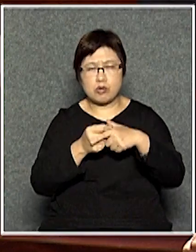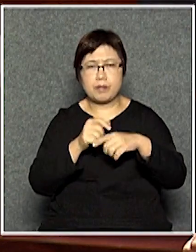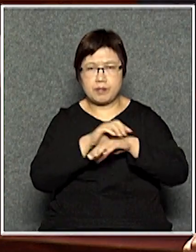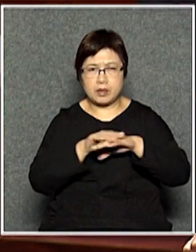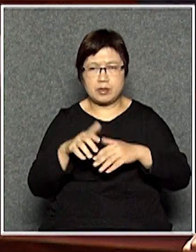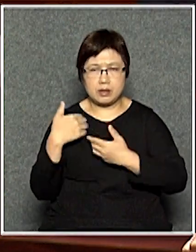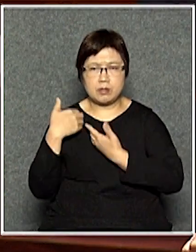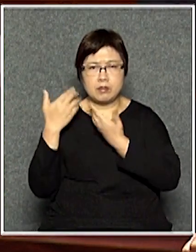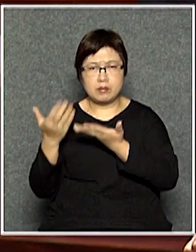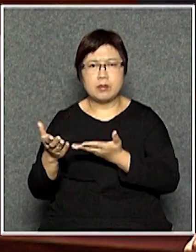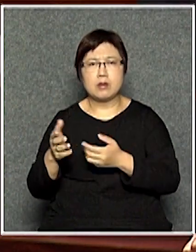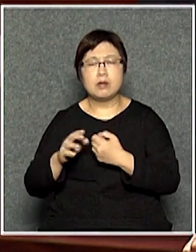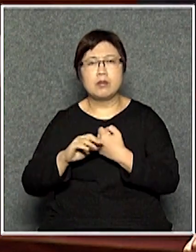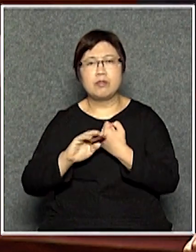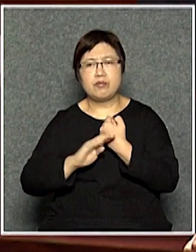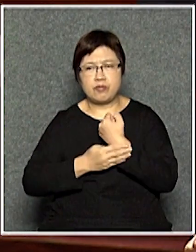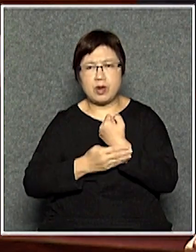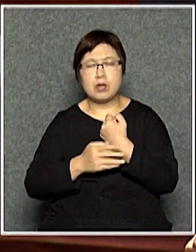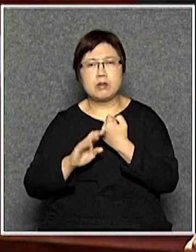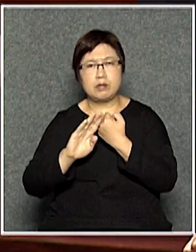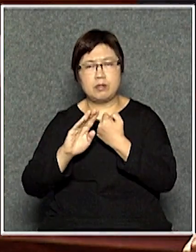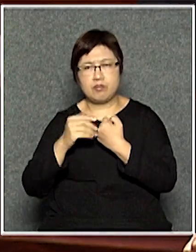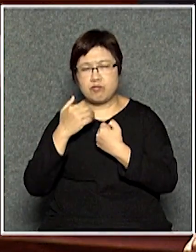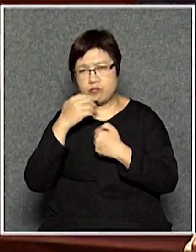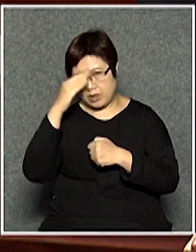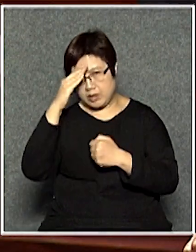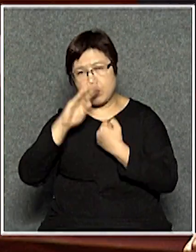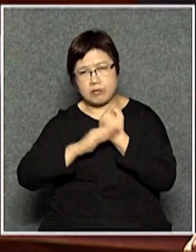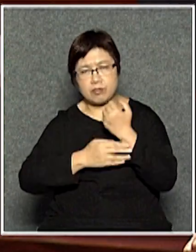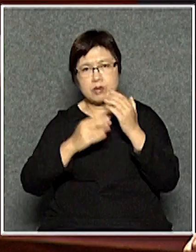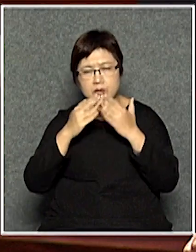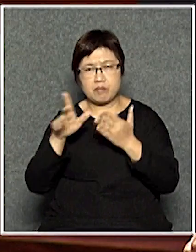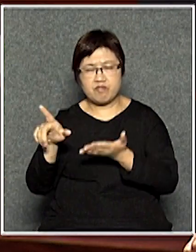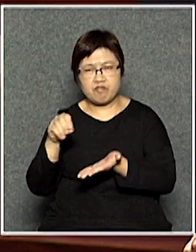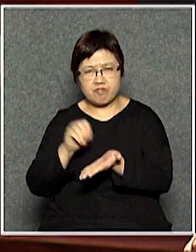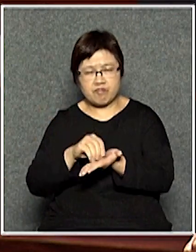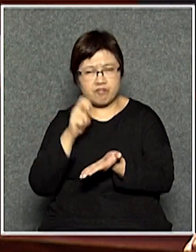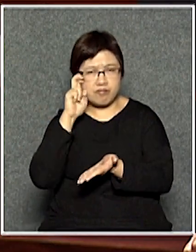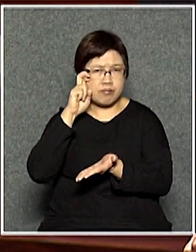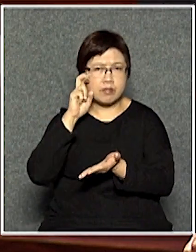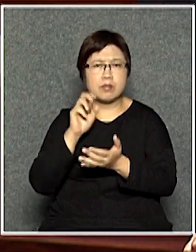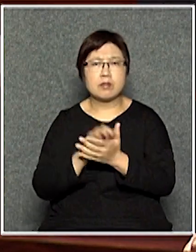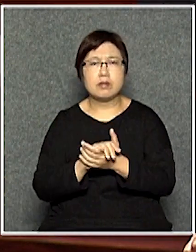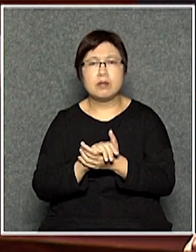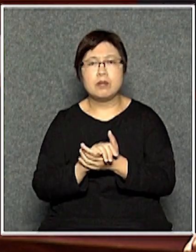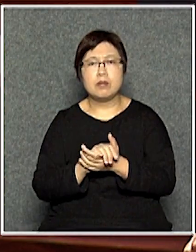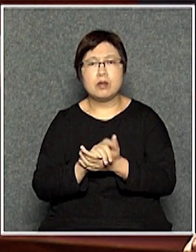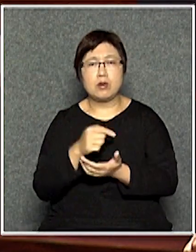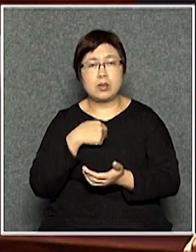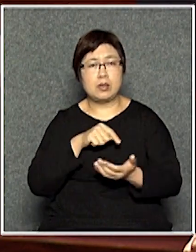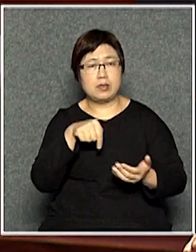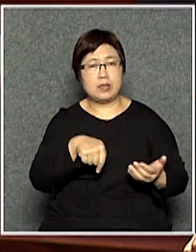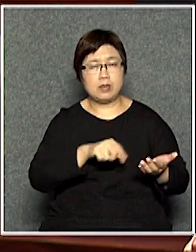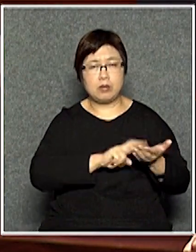翻俾咧執法機構同法庭咧係去做判定。 不是呢，我們在立法會這